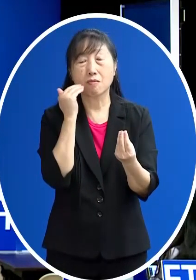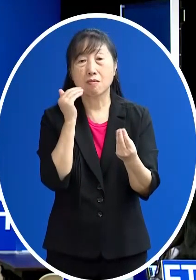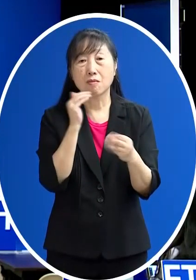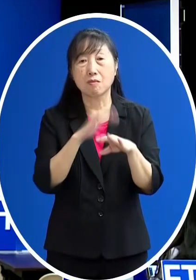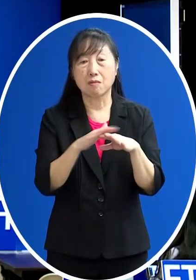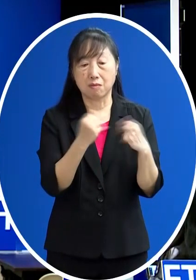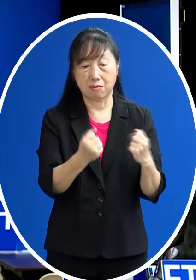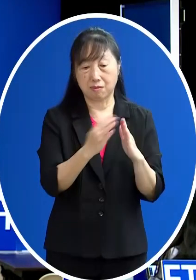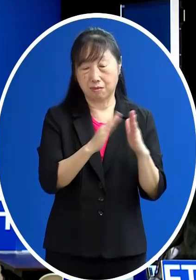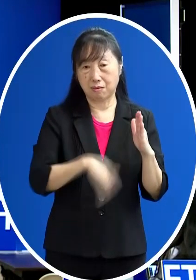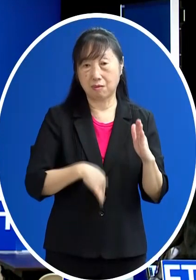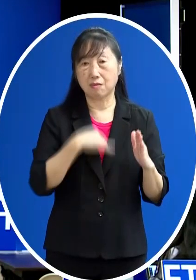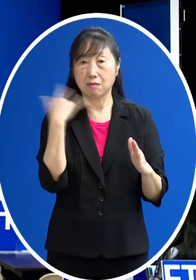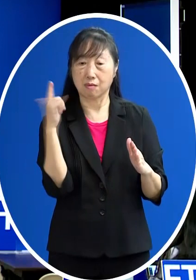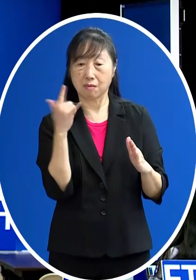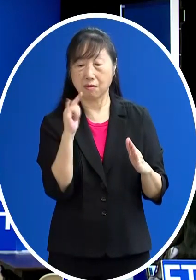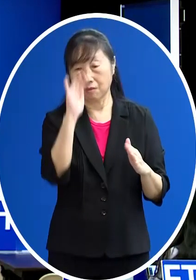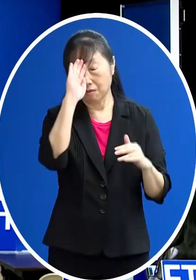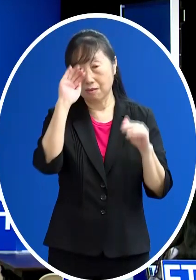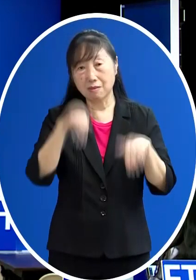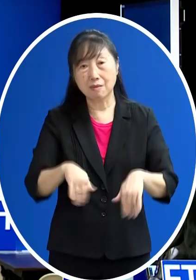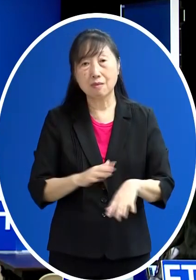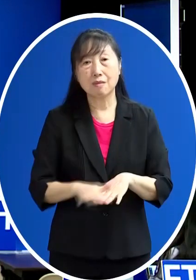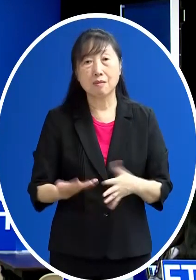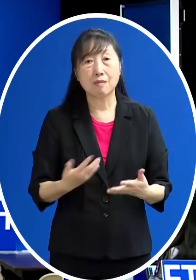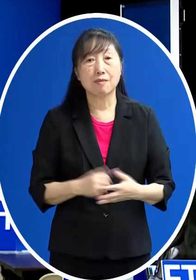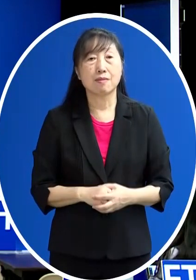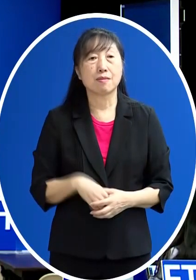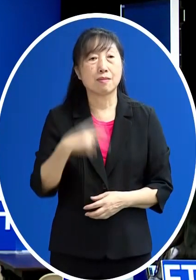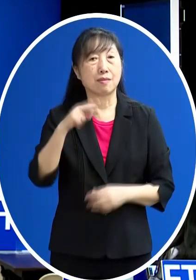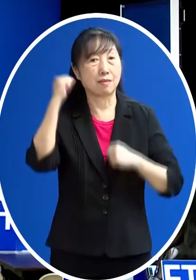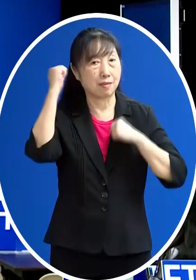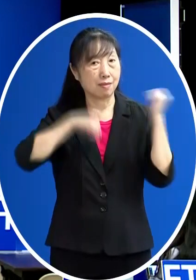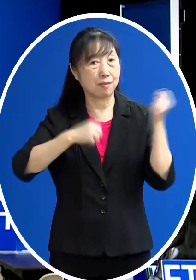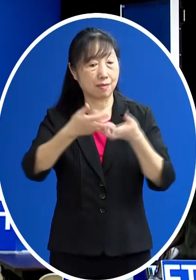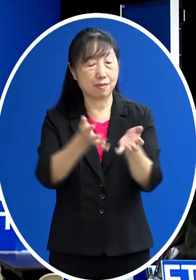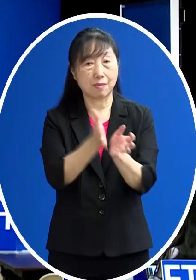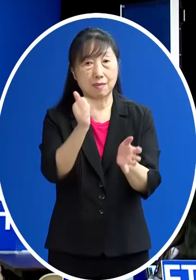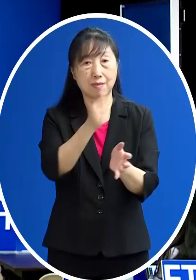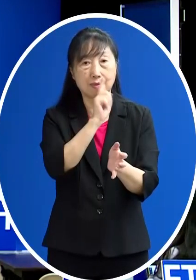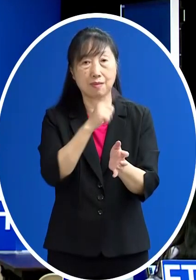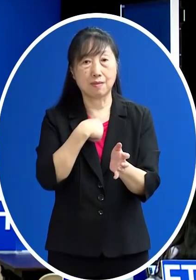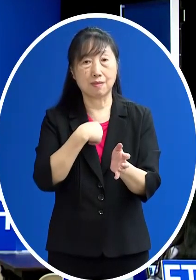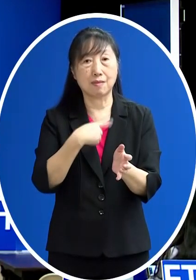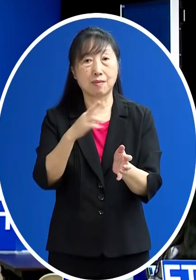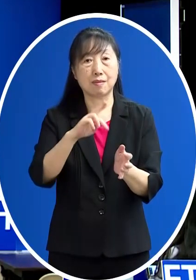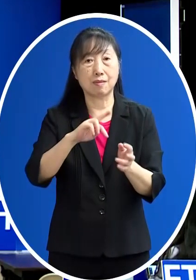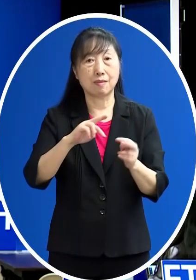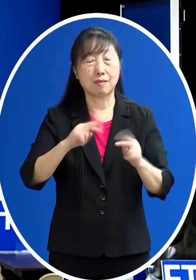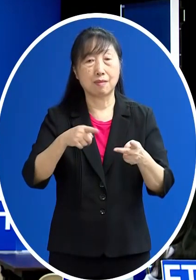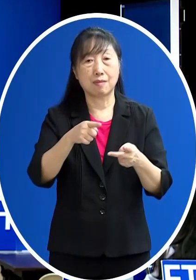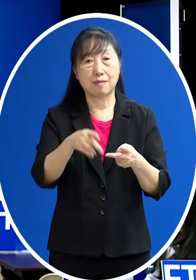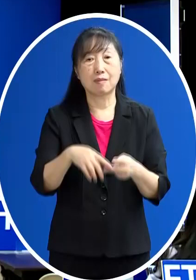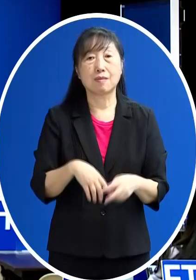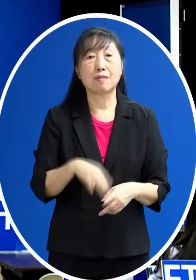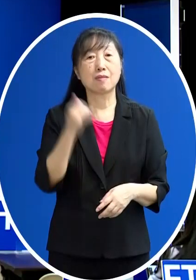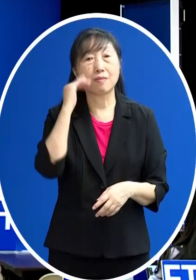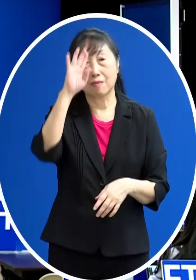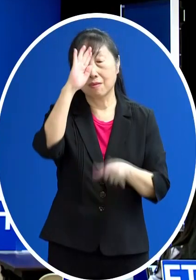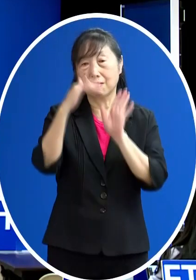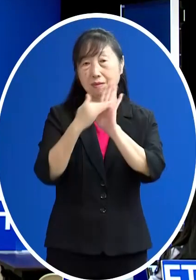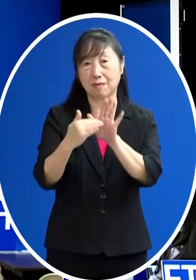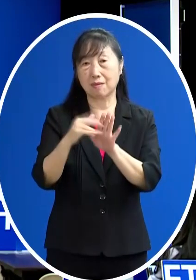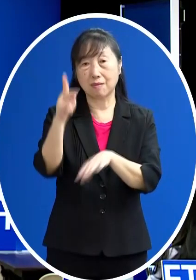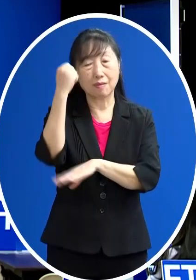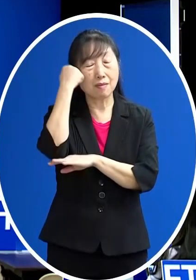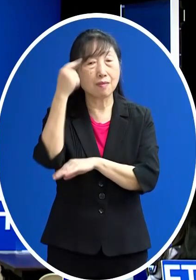没有恶化趋势的可能？第二个问题是想问一下，早上部长有说那个要改变战略，说16万间防疫旅馆这样子